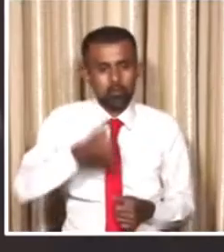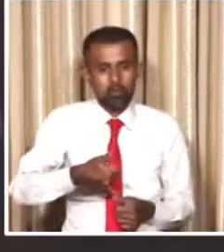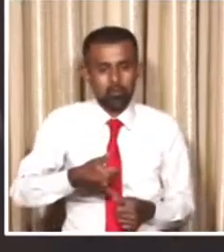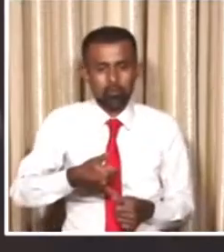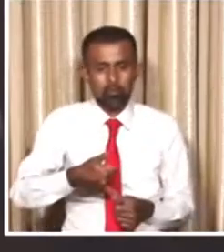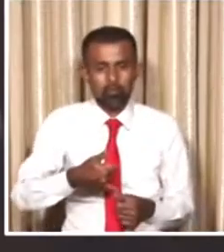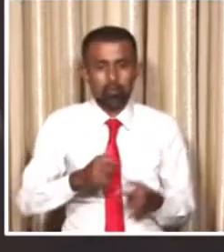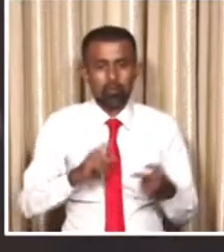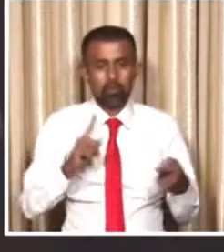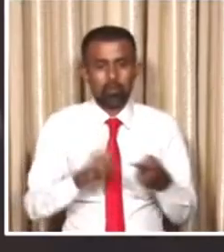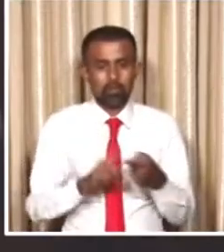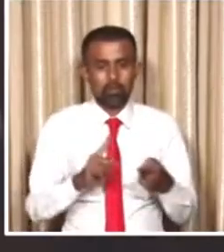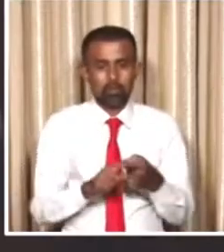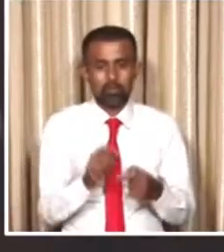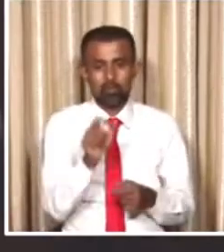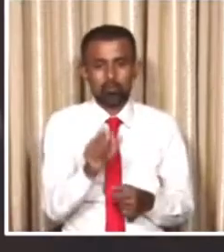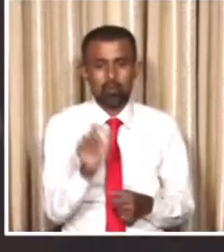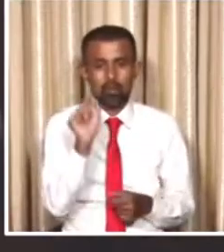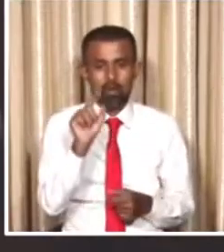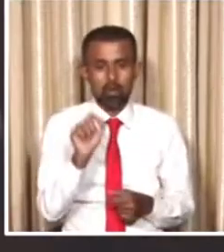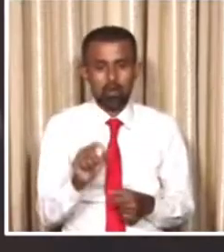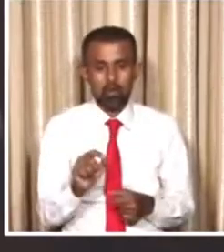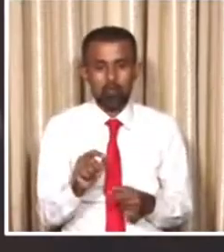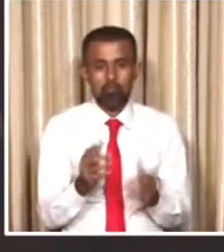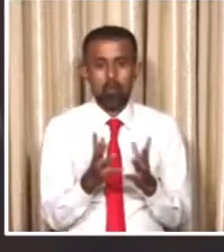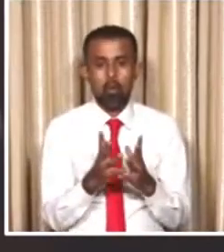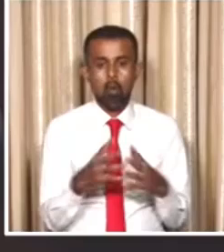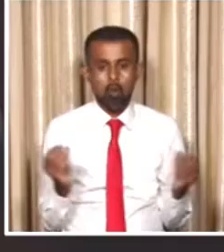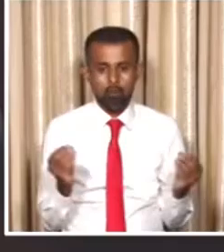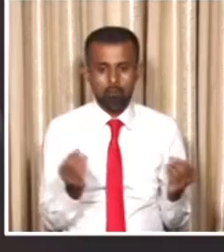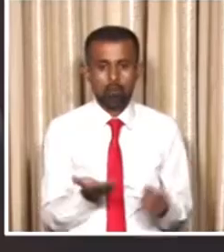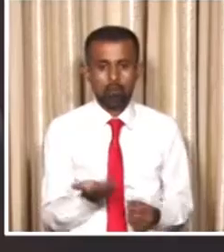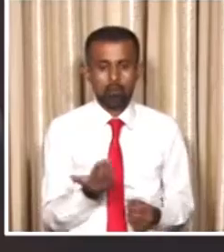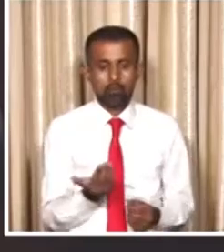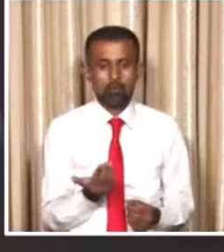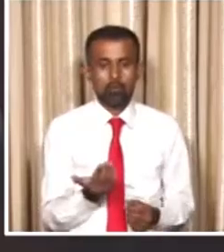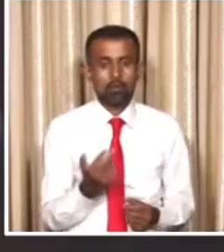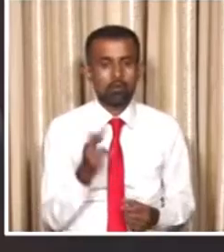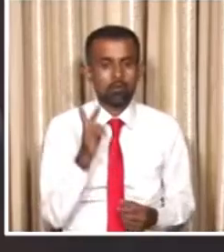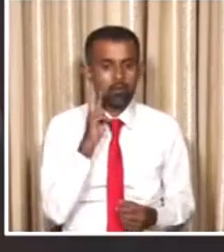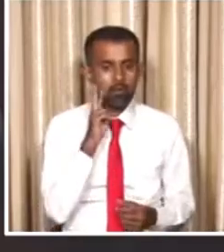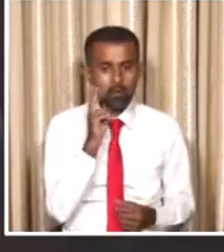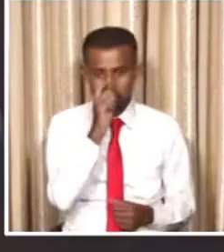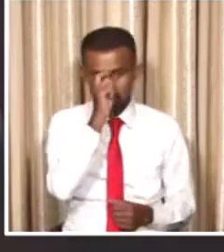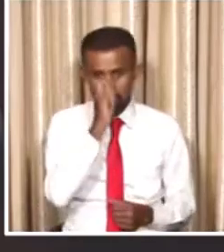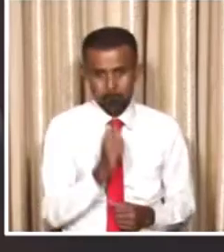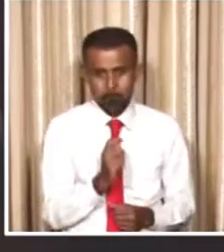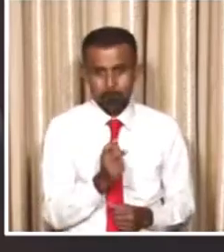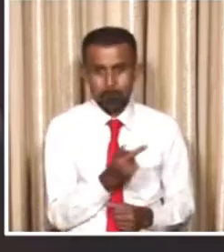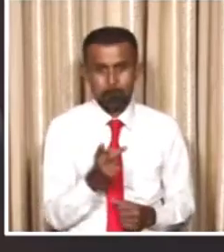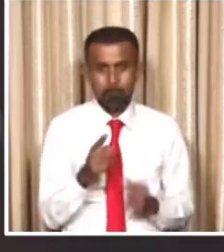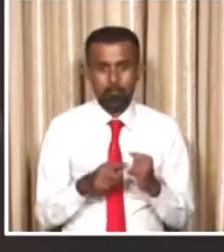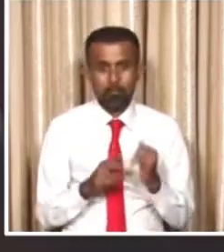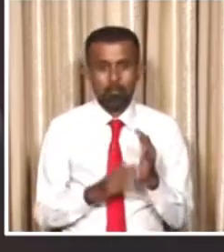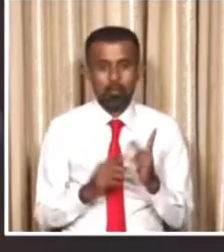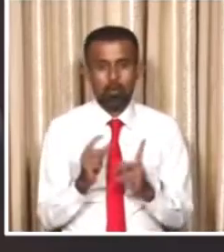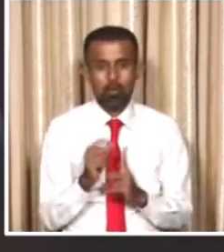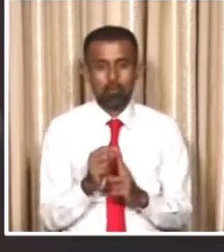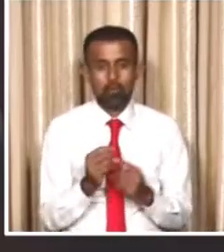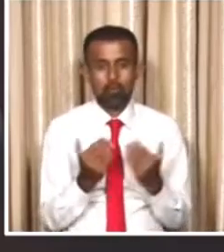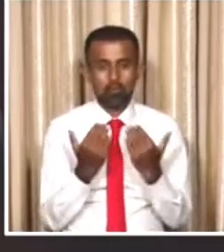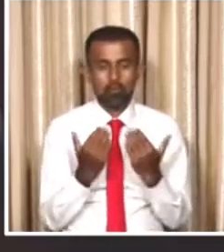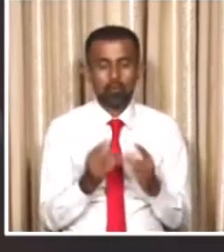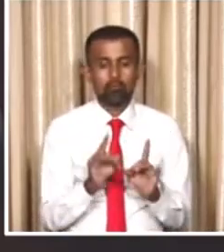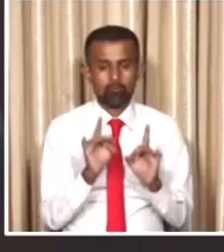වෙනුවෙන් තරඟවාදීන අපේක්ෂකයන්ගේ නාම යෝජනා පත්‍ර අවලංගු කරන්න කියලා රනිල් වික්‍රමසිංහ මහත්මයා සහ එක්සත් ජාතික පක්ෂයේ උපදෙස්